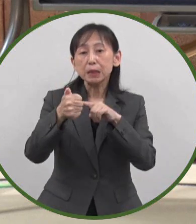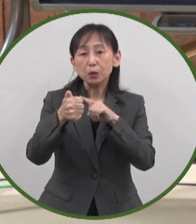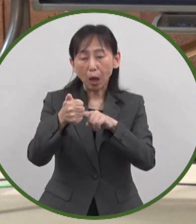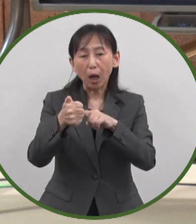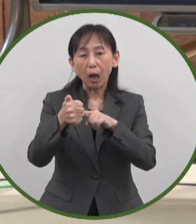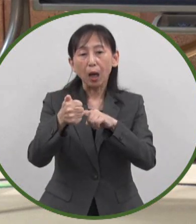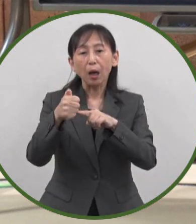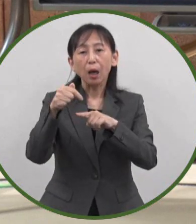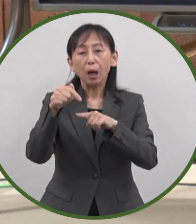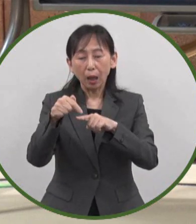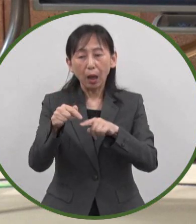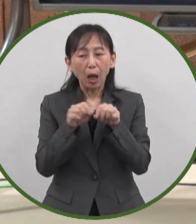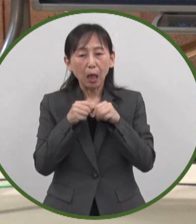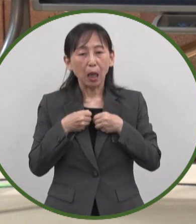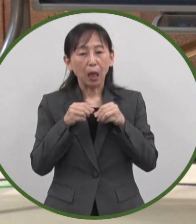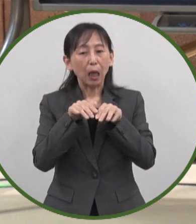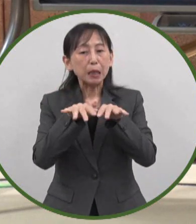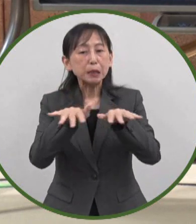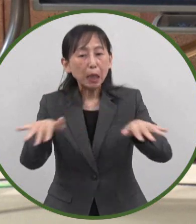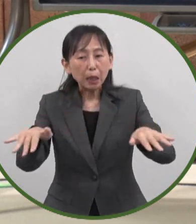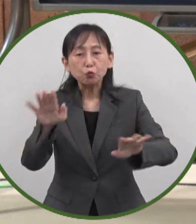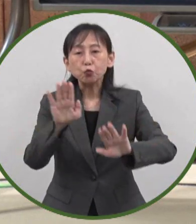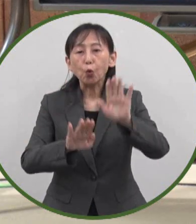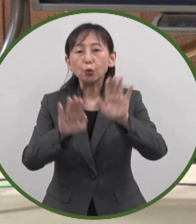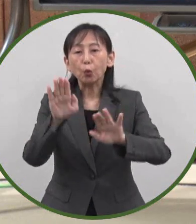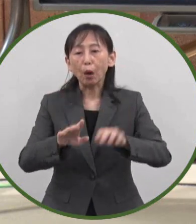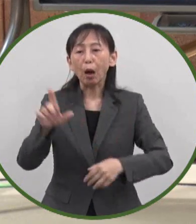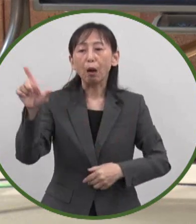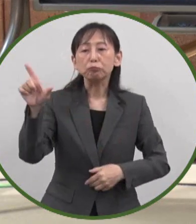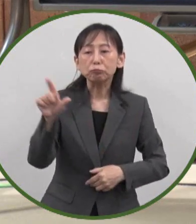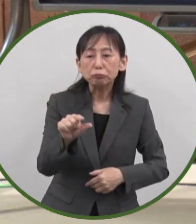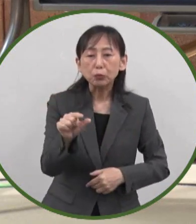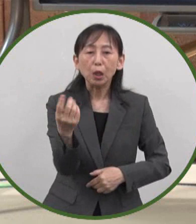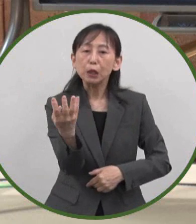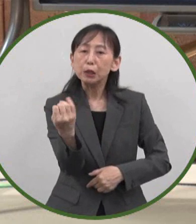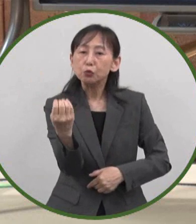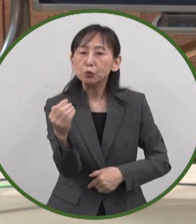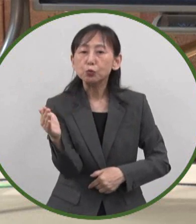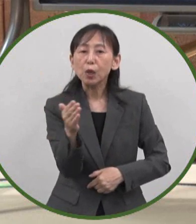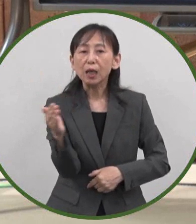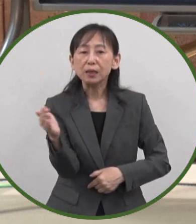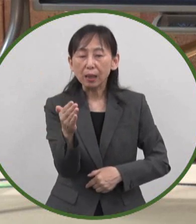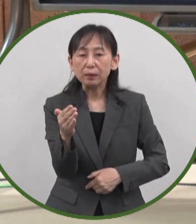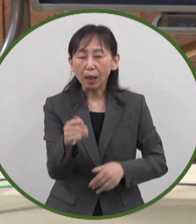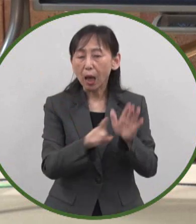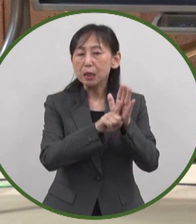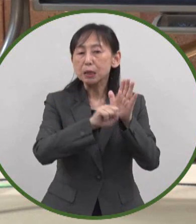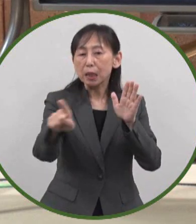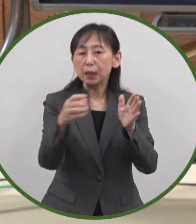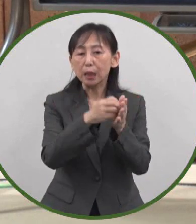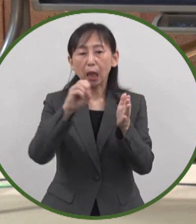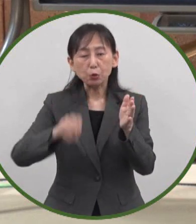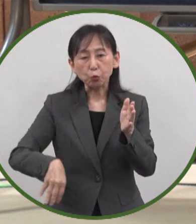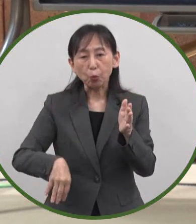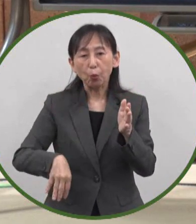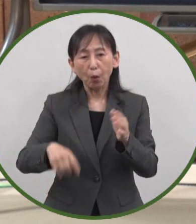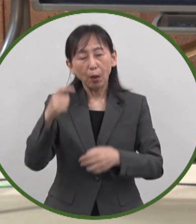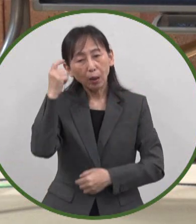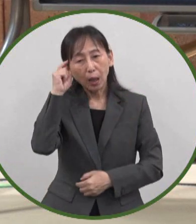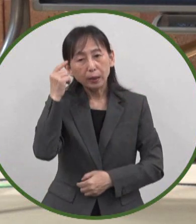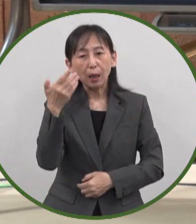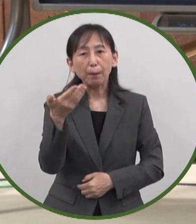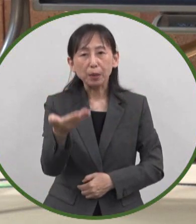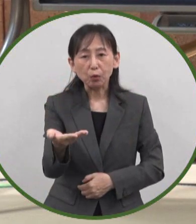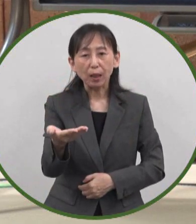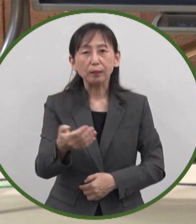感染状況が下がってきたら宣言解除が可能になるかという点について、まあ、現状でどの